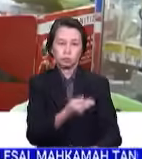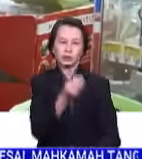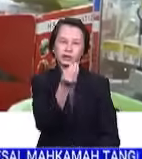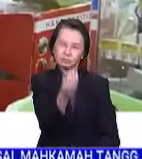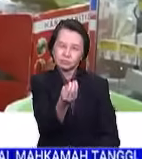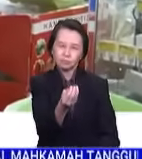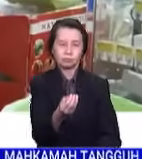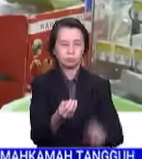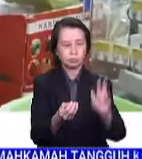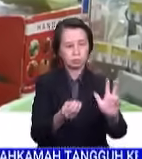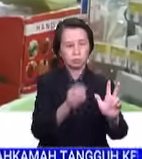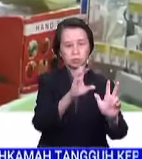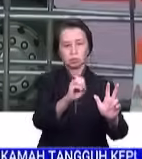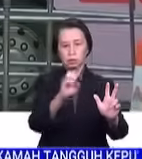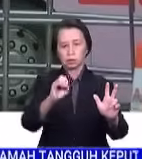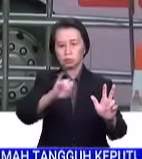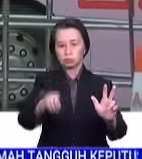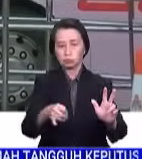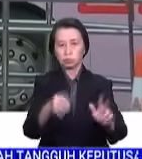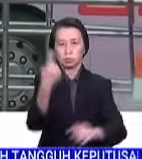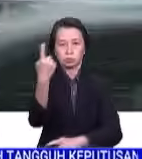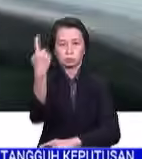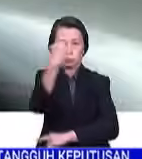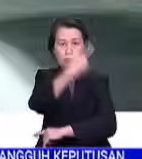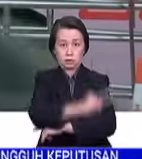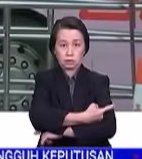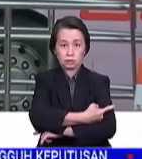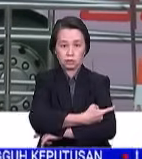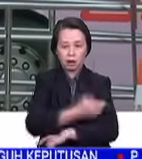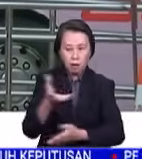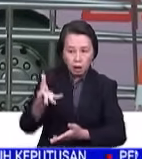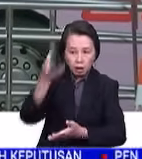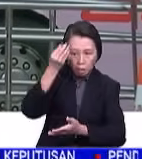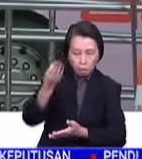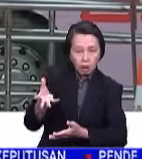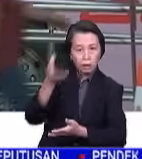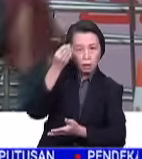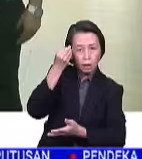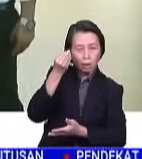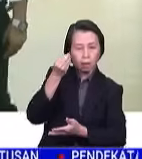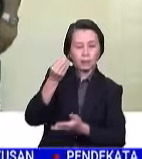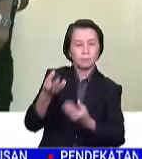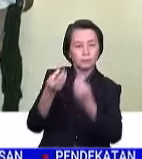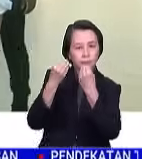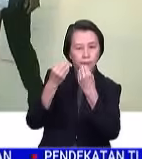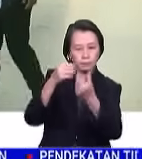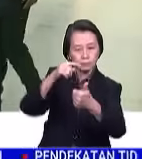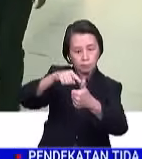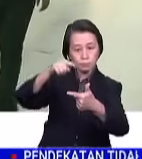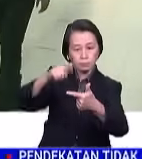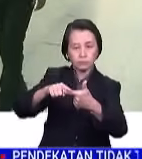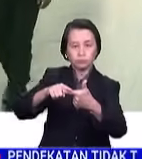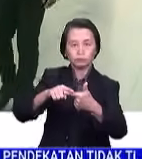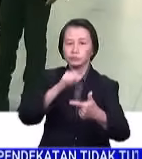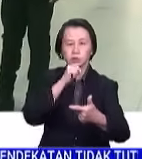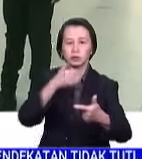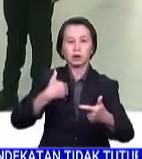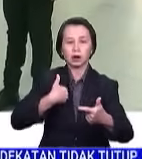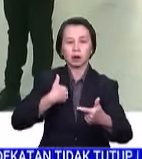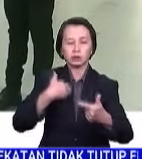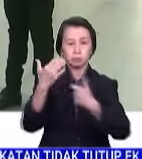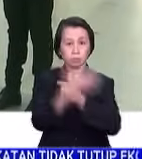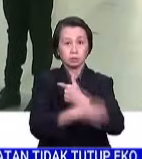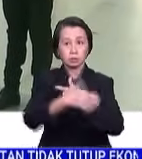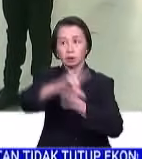iaitu RM300 juta sehari. Mengambil pengajaran dari gelombang pertama COVID-19, tidak ada